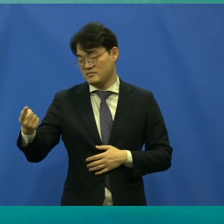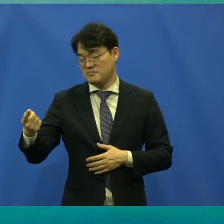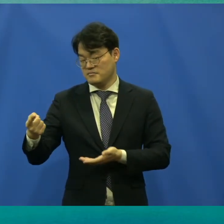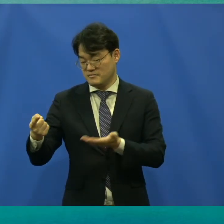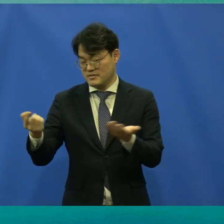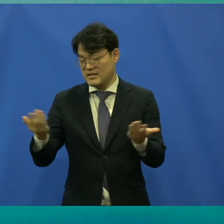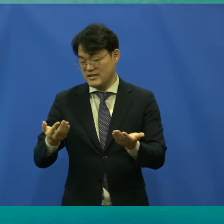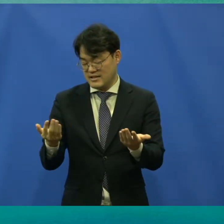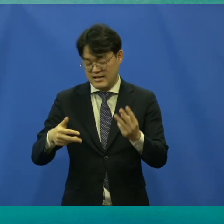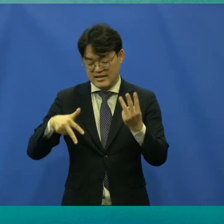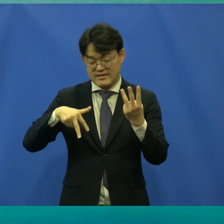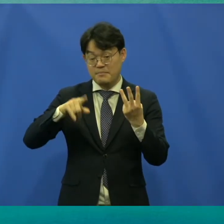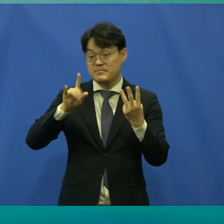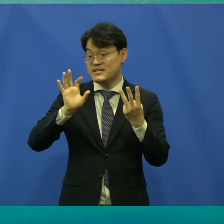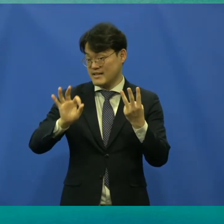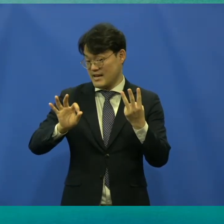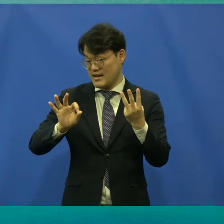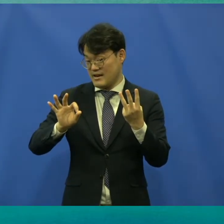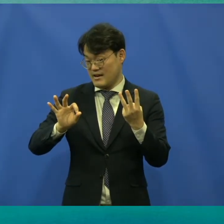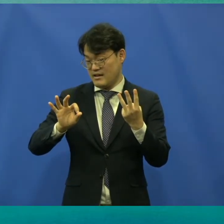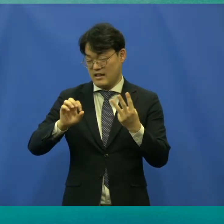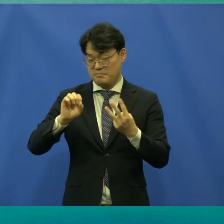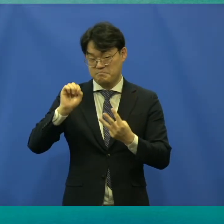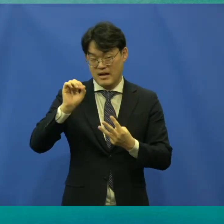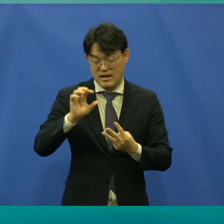기대하십시오. 3장에 가면 또 할 말이 많습니다.